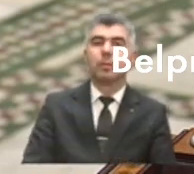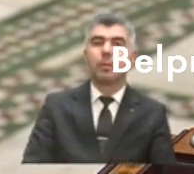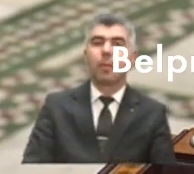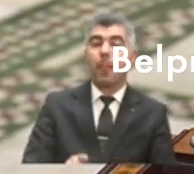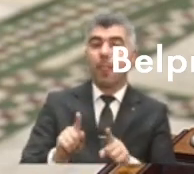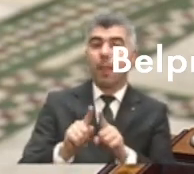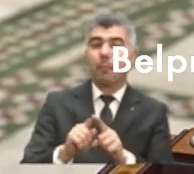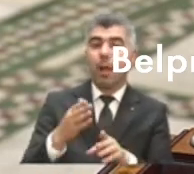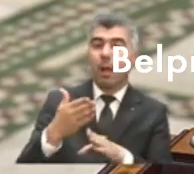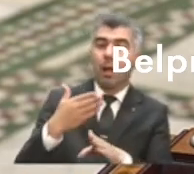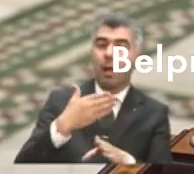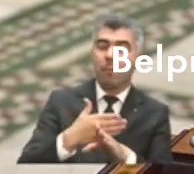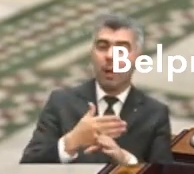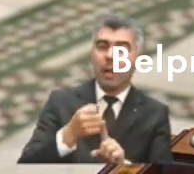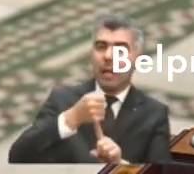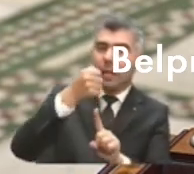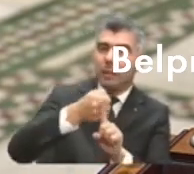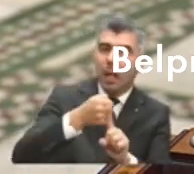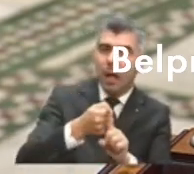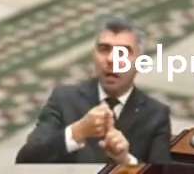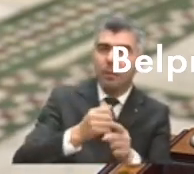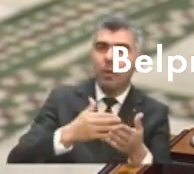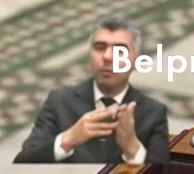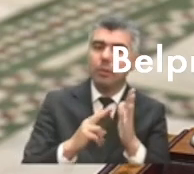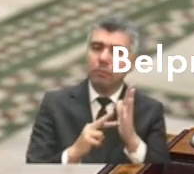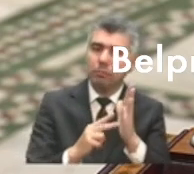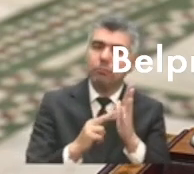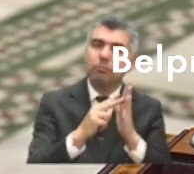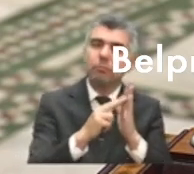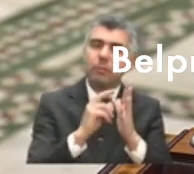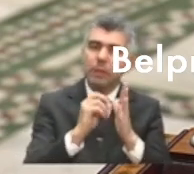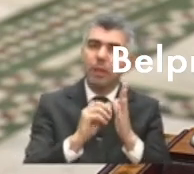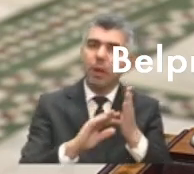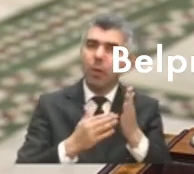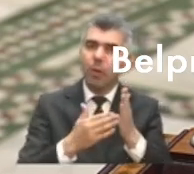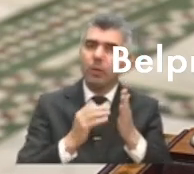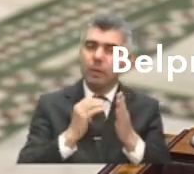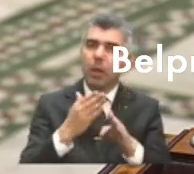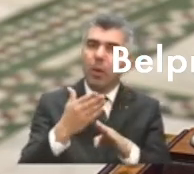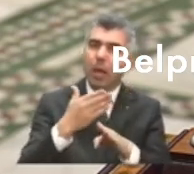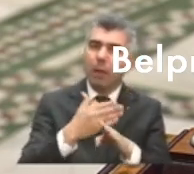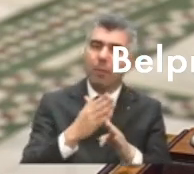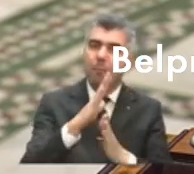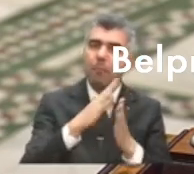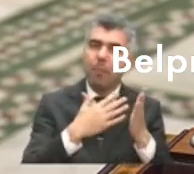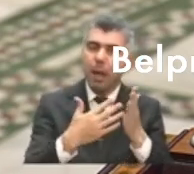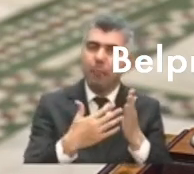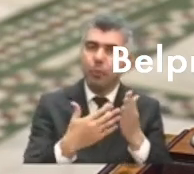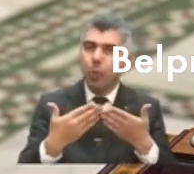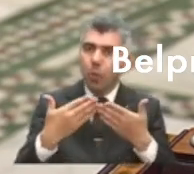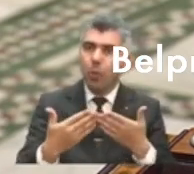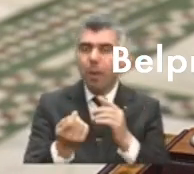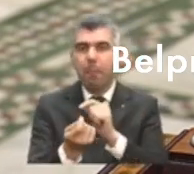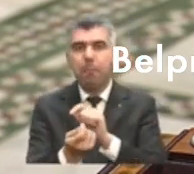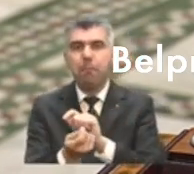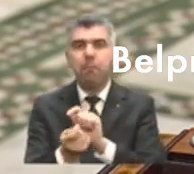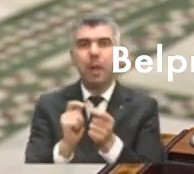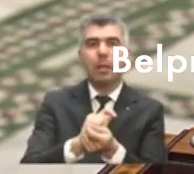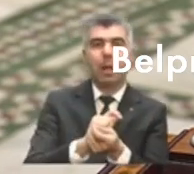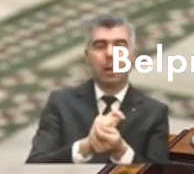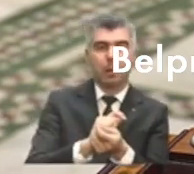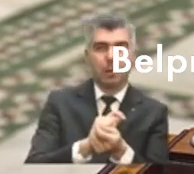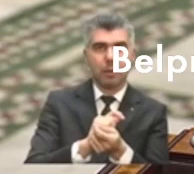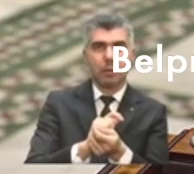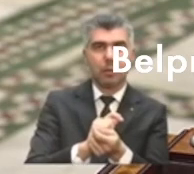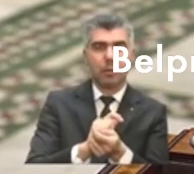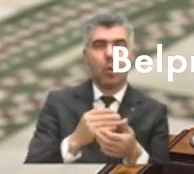كنا كنديروا اصلاحات، كنمشيو بواحد الخطط صغيره، اليوم جات قلبنا واللي